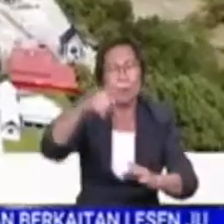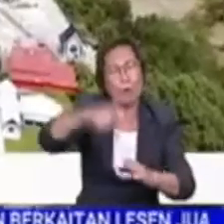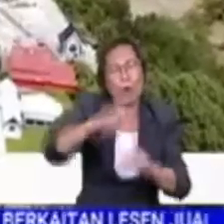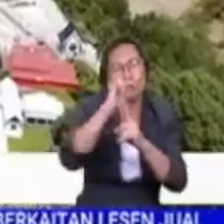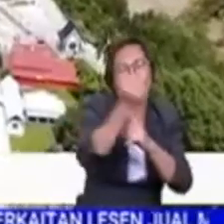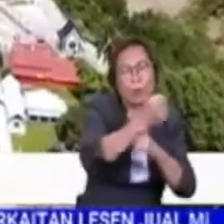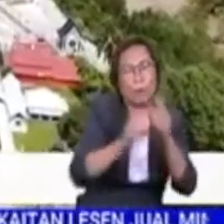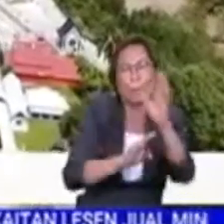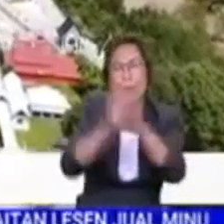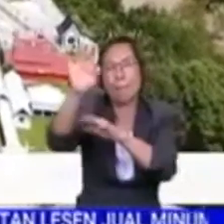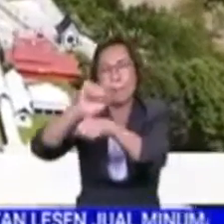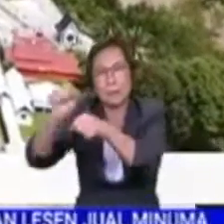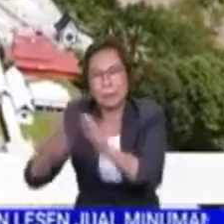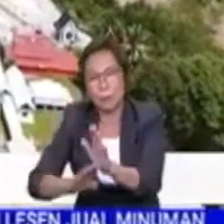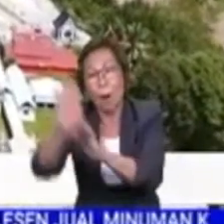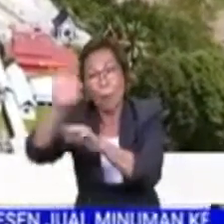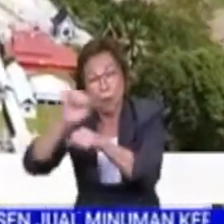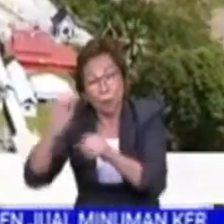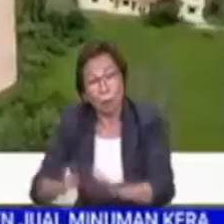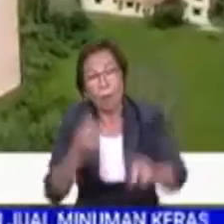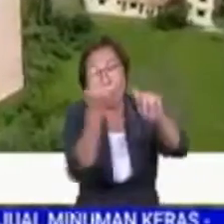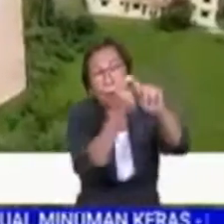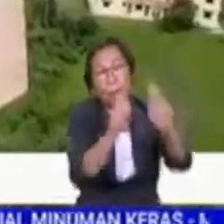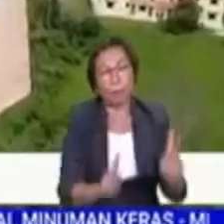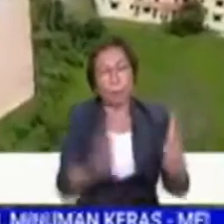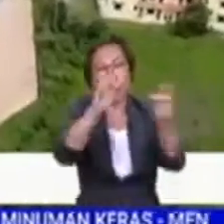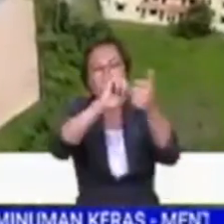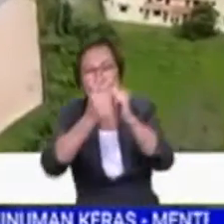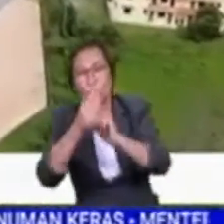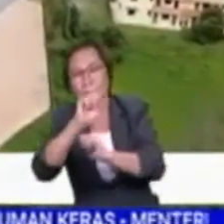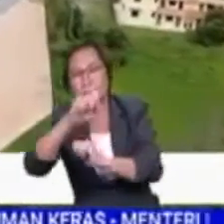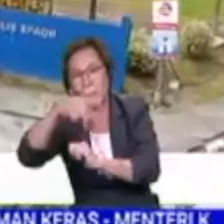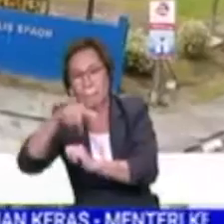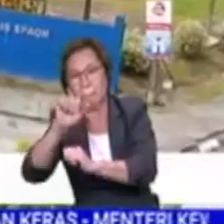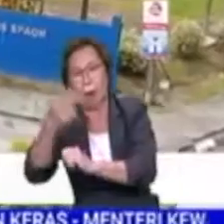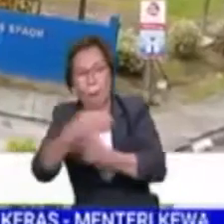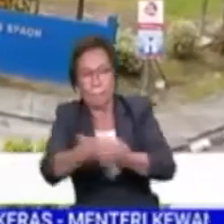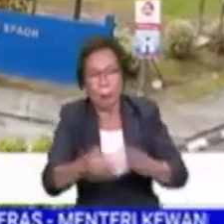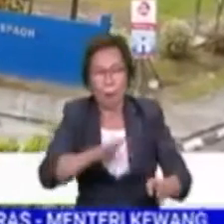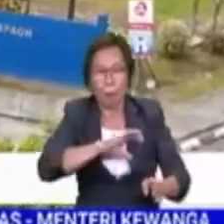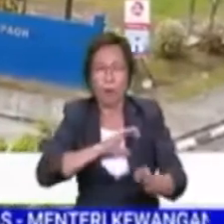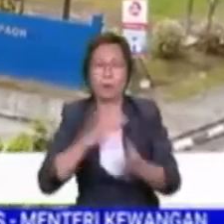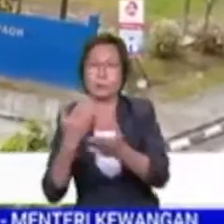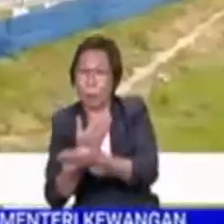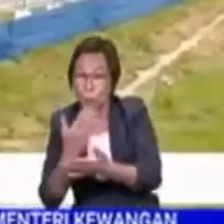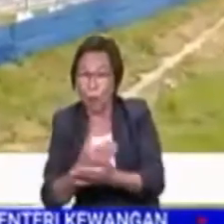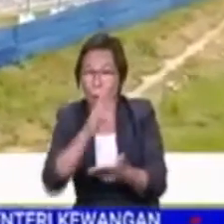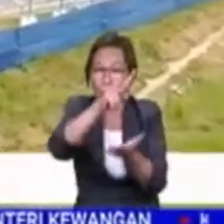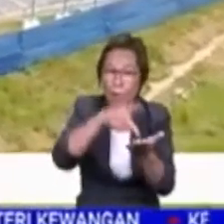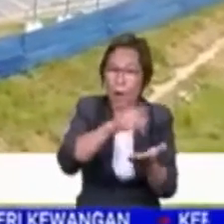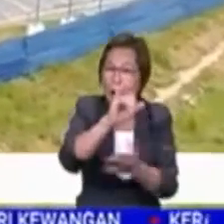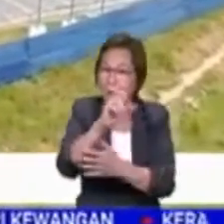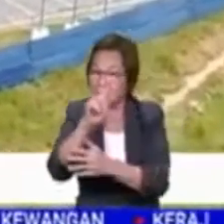dan pembangunan modal insan melalui pembinaan Kompleks Sukan Sepauh, Balai Polis Sepauh yang baharu, Pusat